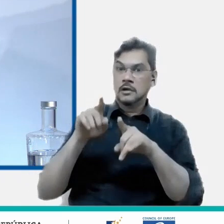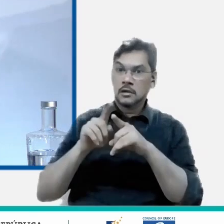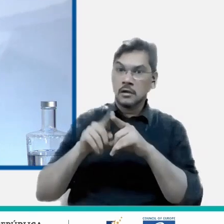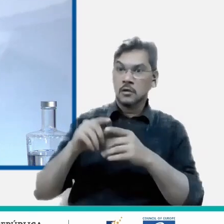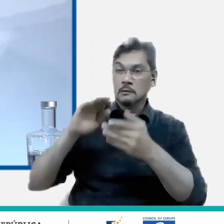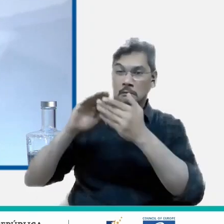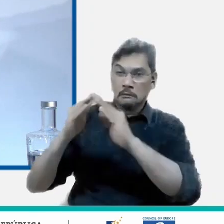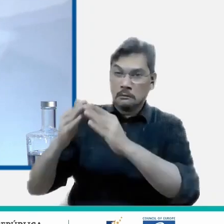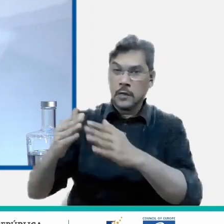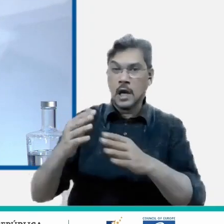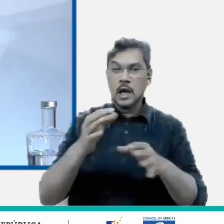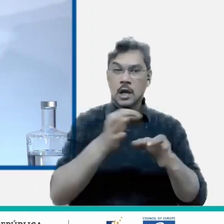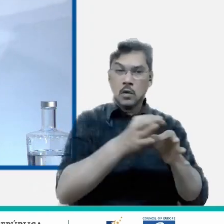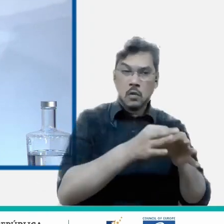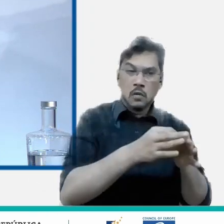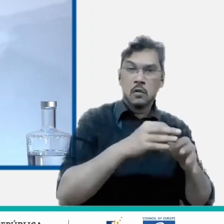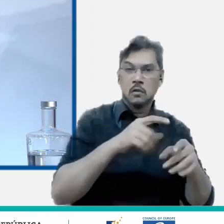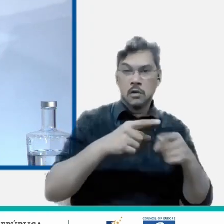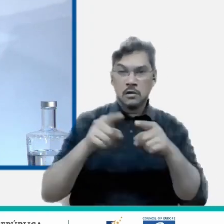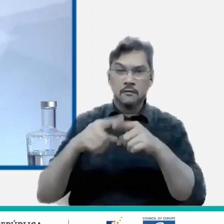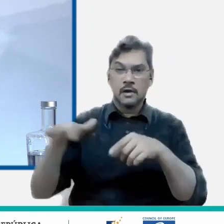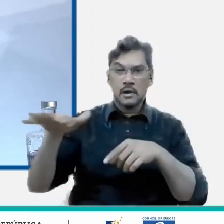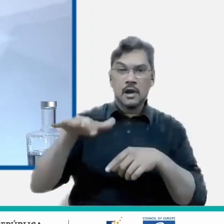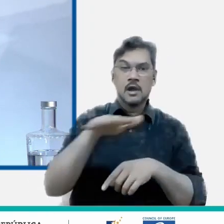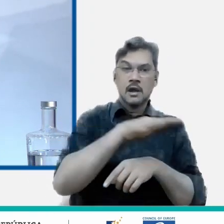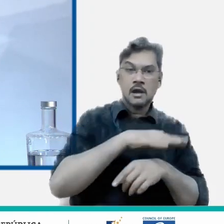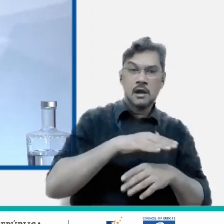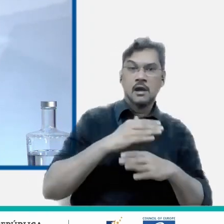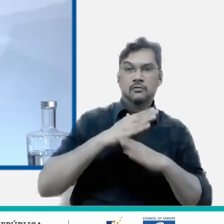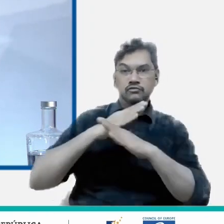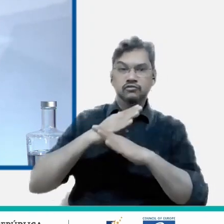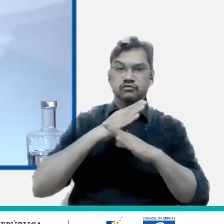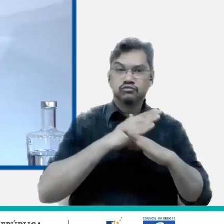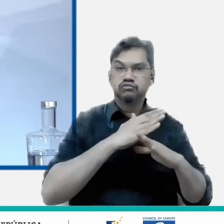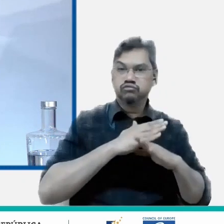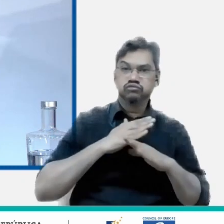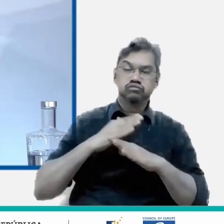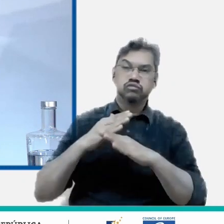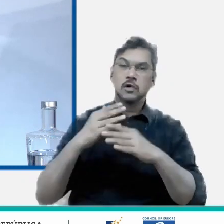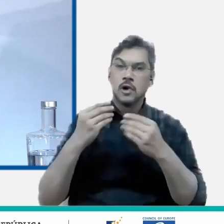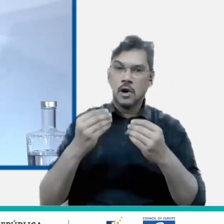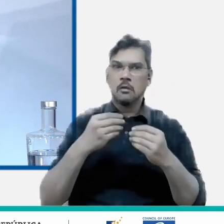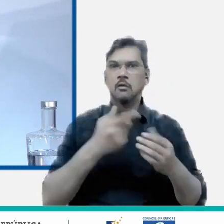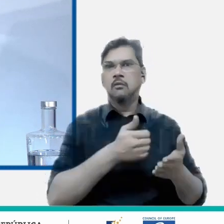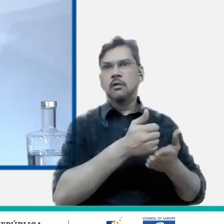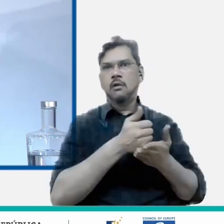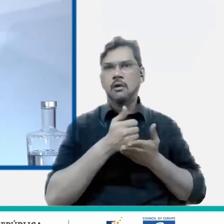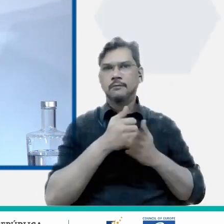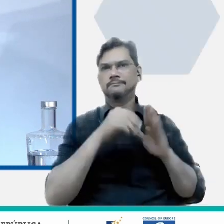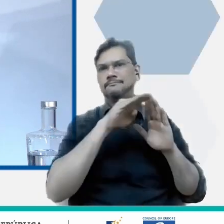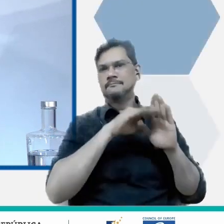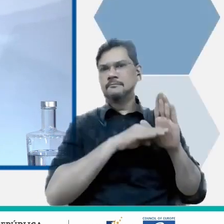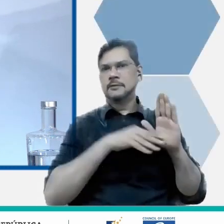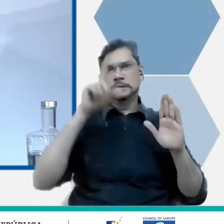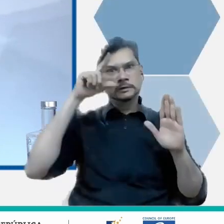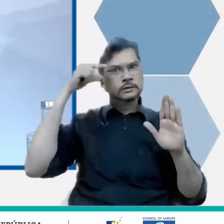двигаться вперед. И здесь сотрудничество, обмен передовыми практиками играет очень важную, ценную роль. И мы бы хотели, чтобы